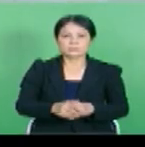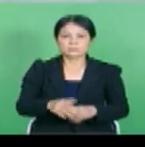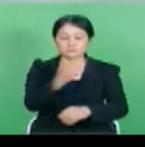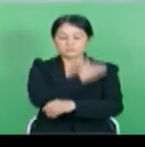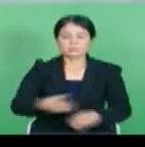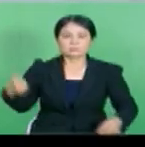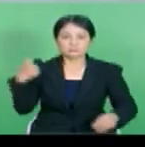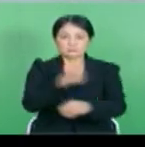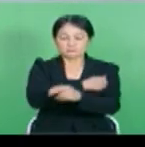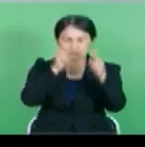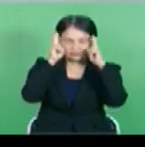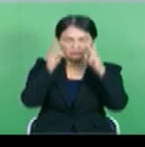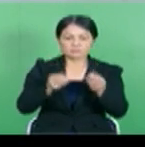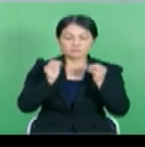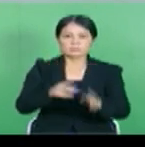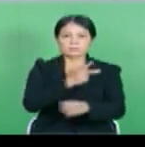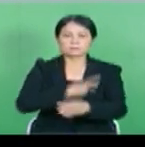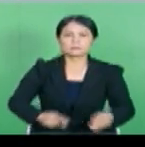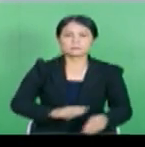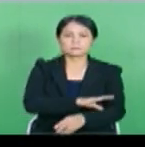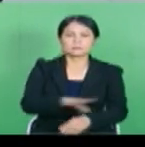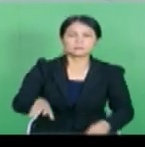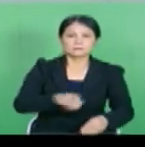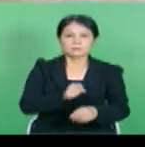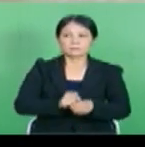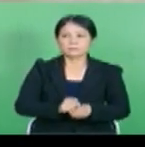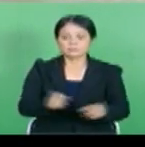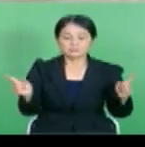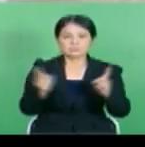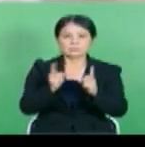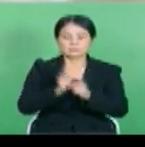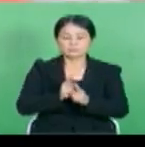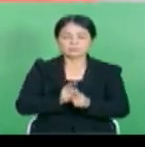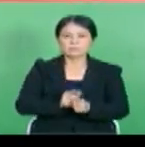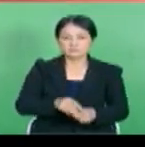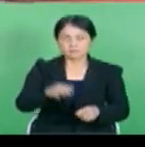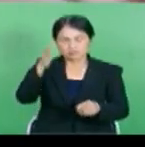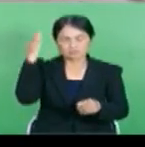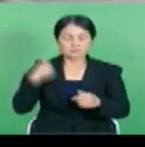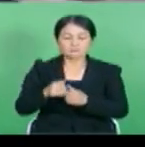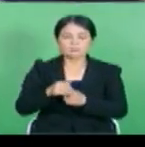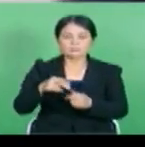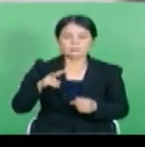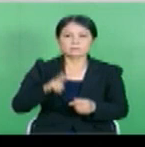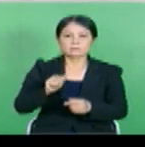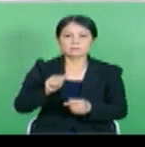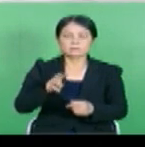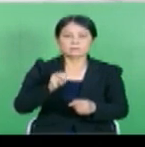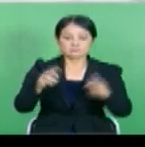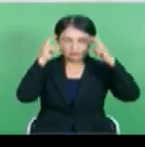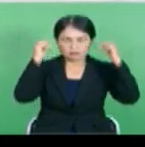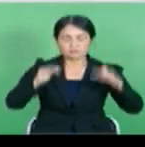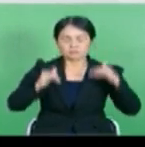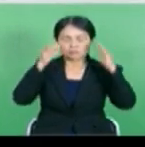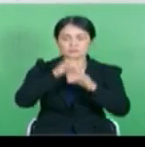សម្តេចតេជោហ៊ុនសែននាយករដ្ឋមន្ត្រីនៃព្រះរាជាណាចក្រកម្ពុជាបានជួបជាមួយលោកស្រីមៃលីនវ៉ាំងមន្ត្រីជាន់ខ្ព